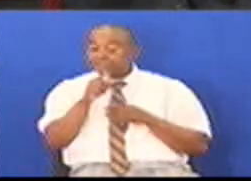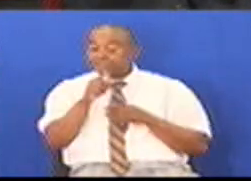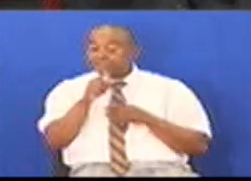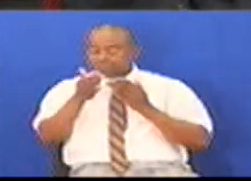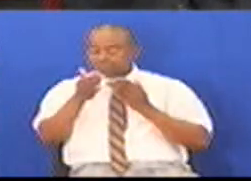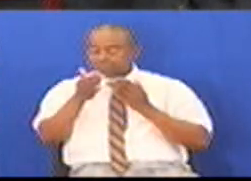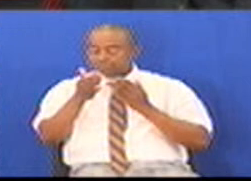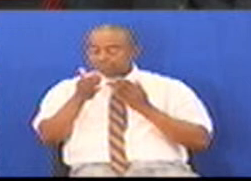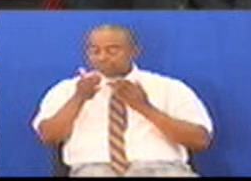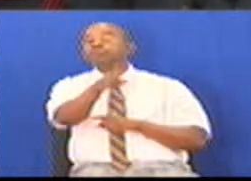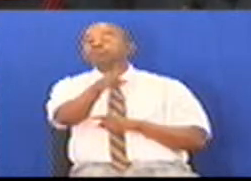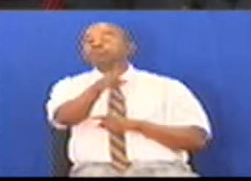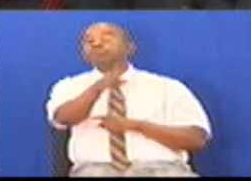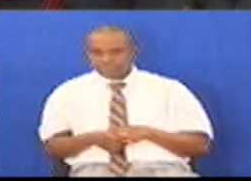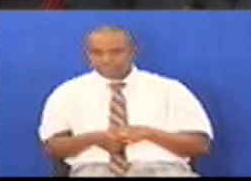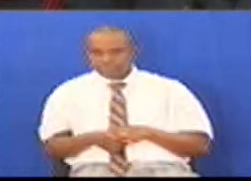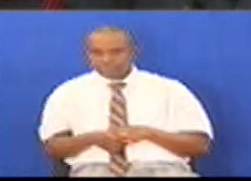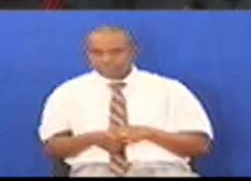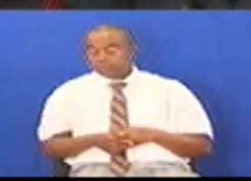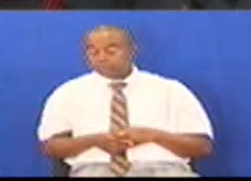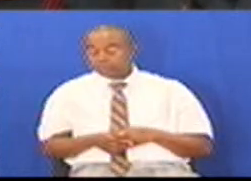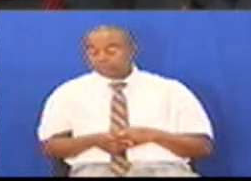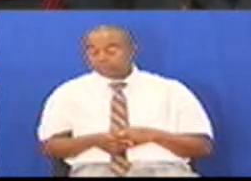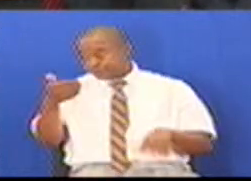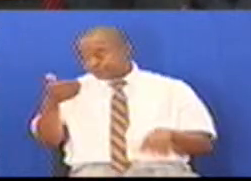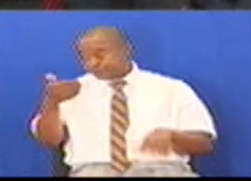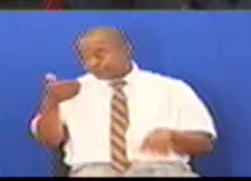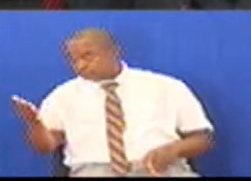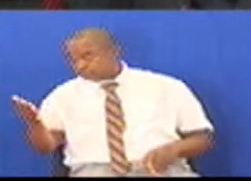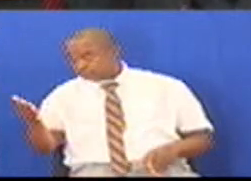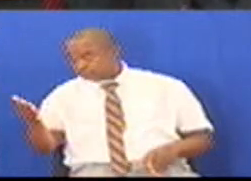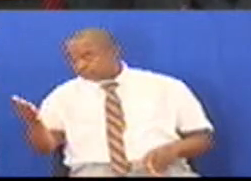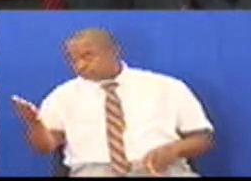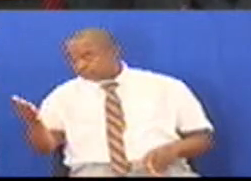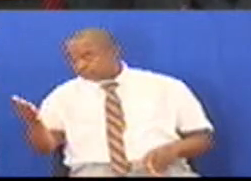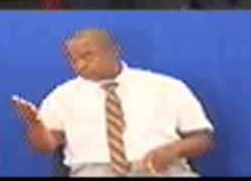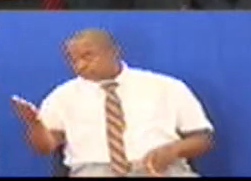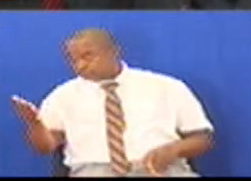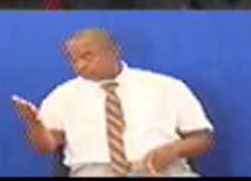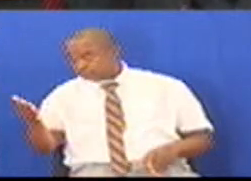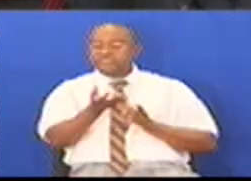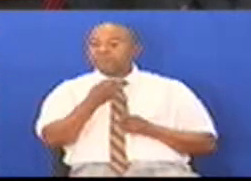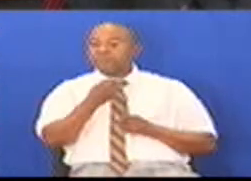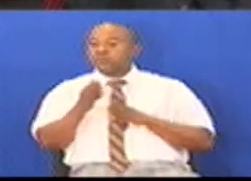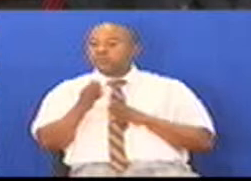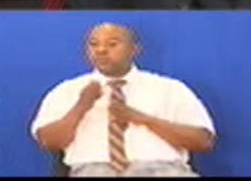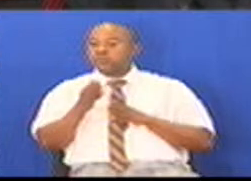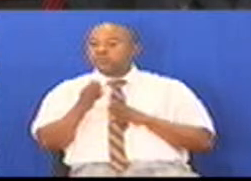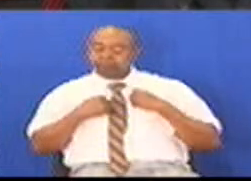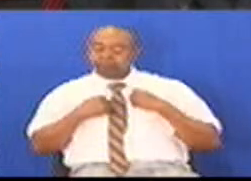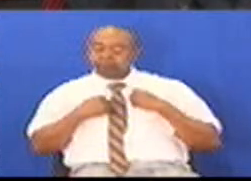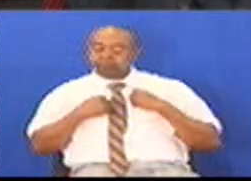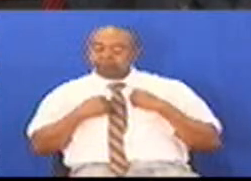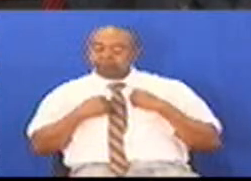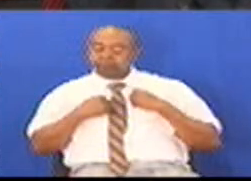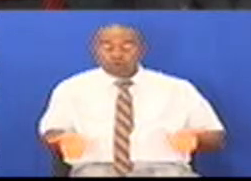imejiwekea. Mheshimiwa Spika, kuhusiana na ushiriki wa sekta binafsi katika utekelezaji wa mpango wa maendeleo wa